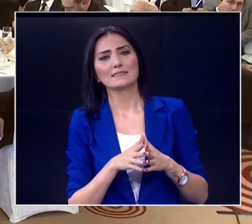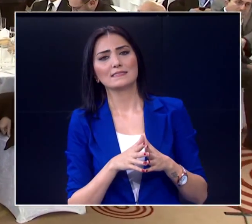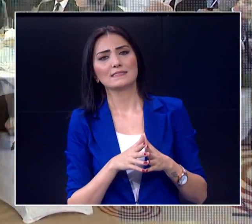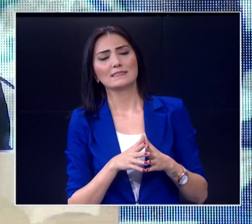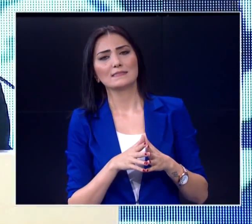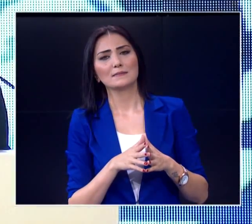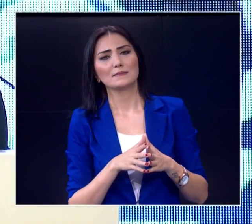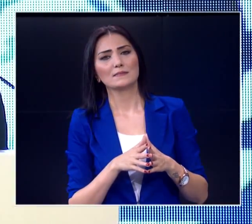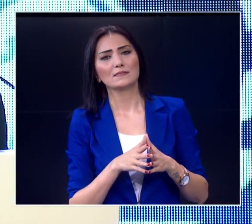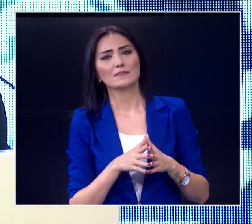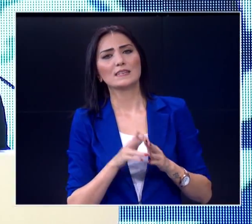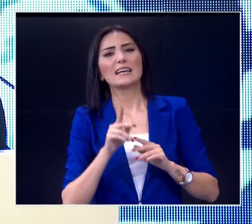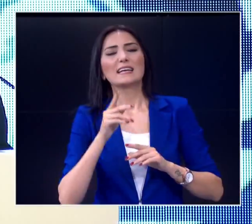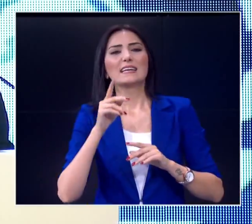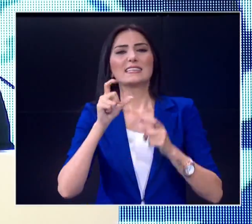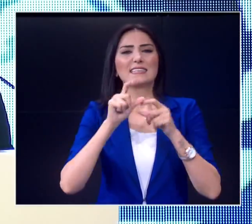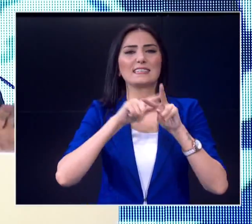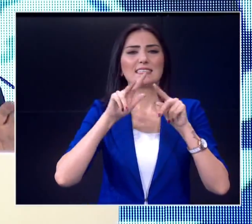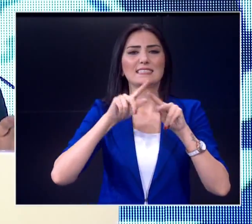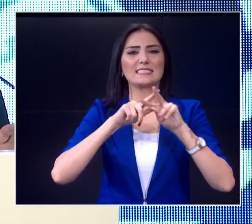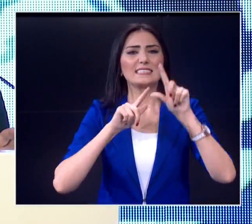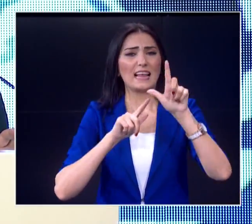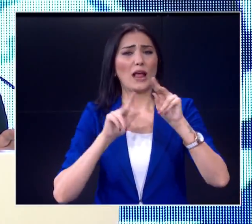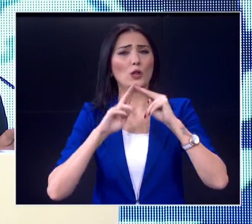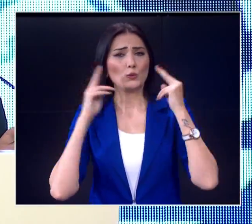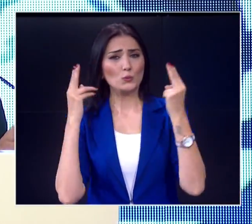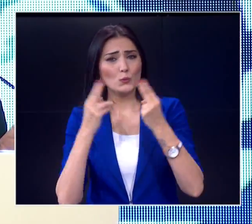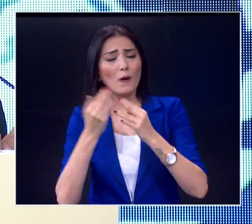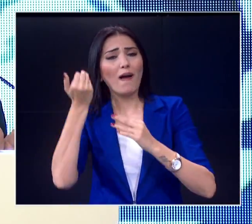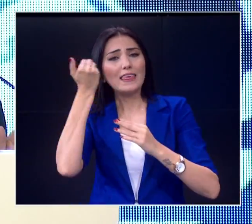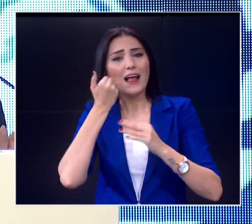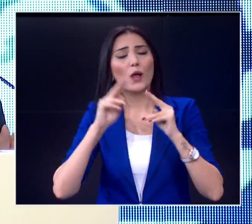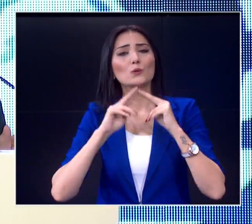Sanal dünya yalan dünya da değildir.